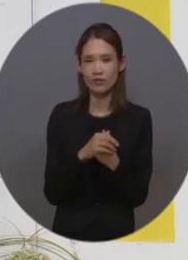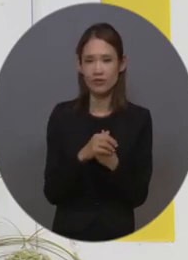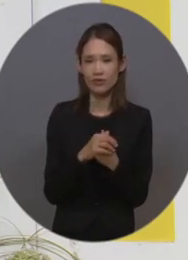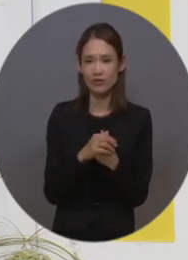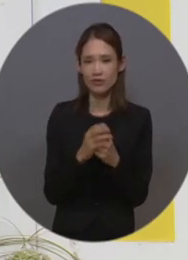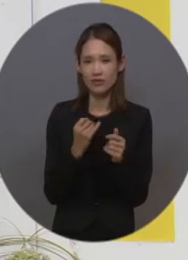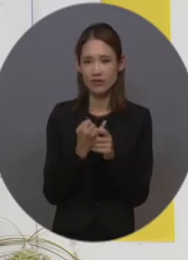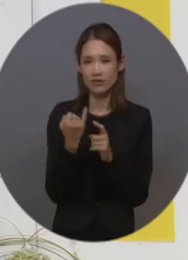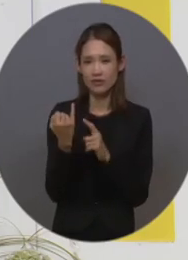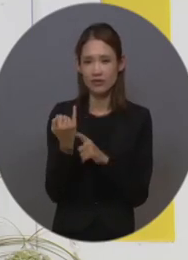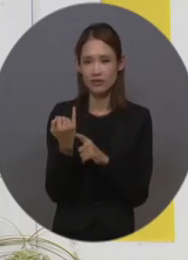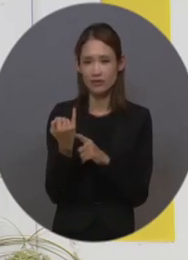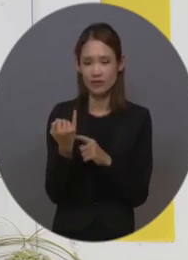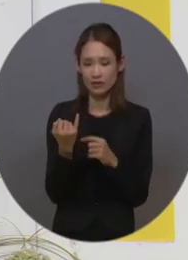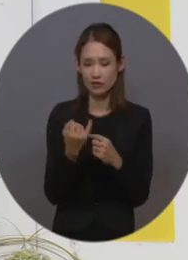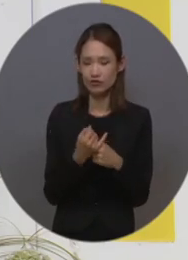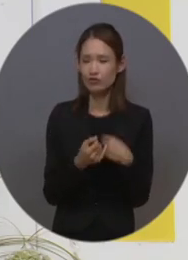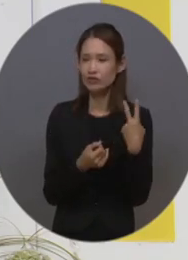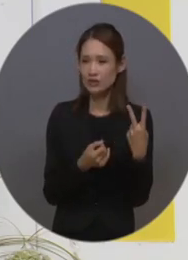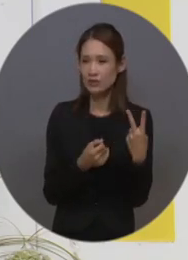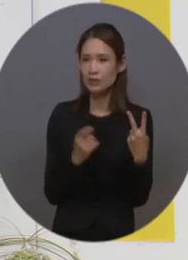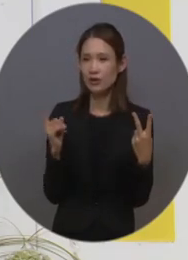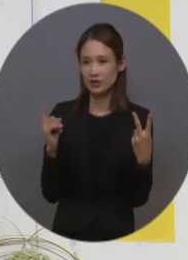근데 지금 저희 집사람이 2번으로 들어와.